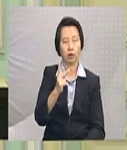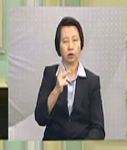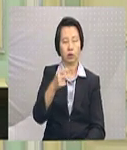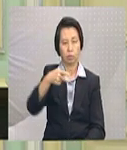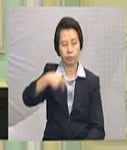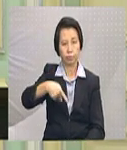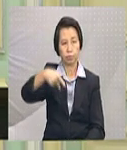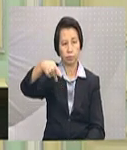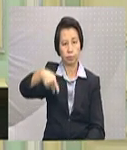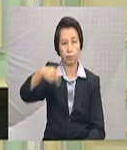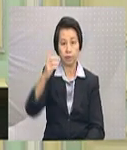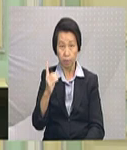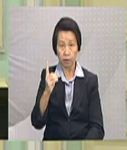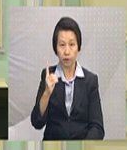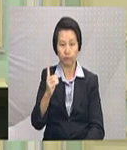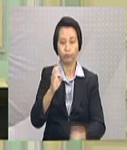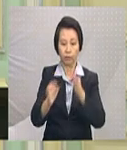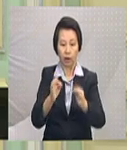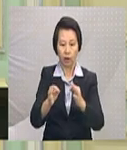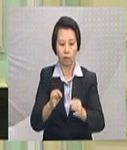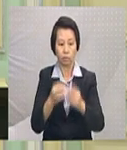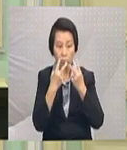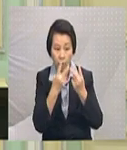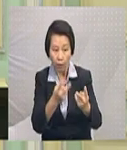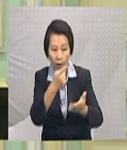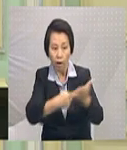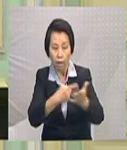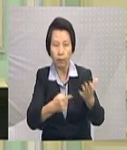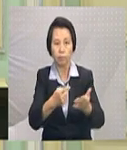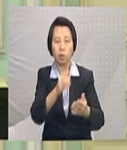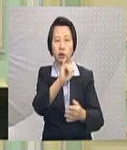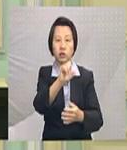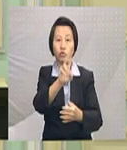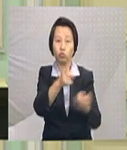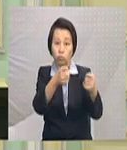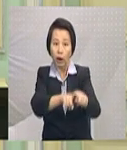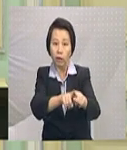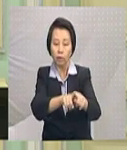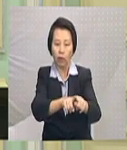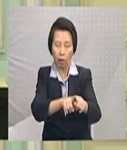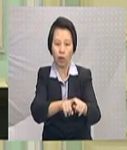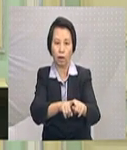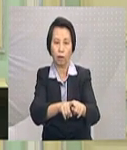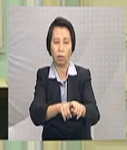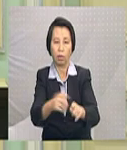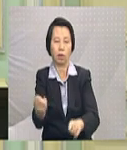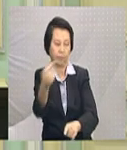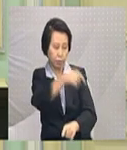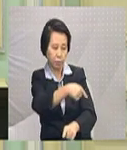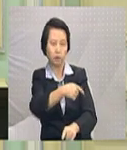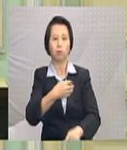Pengurusan Bencana Daerah jika isu-isu yang berlaku di daerah-daerah. Dan